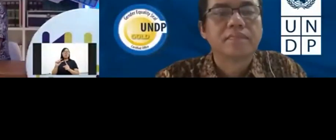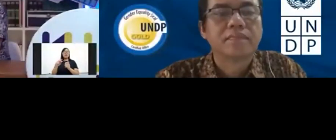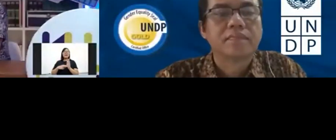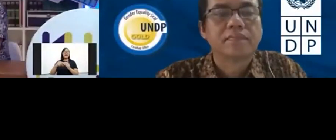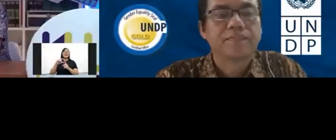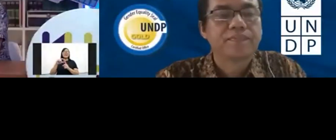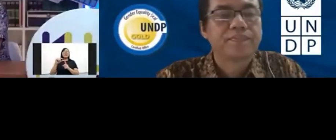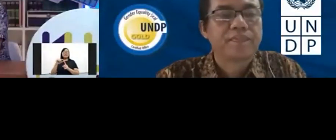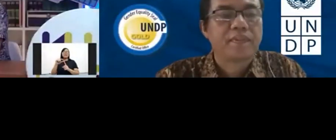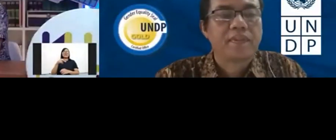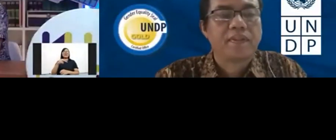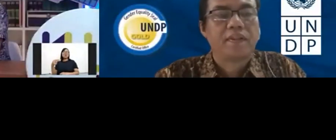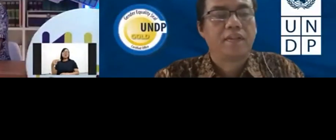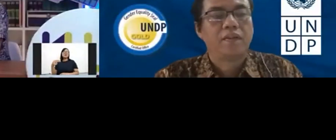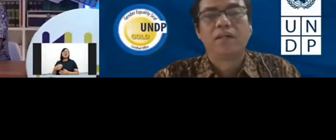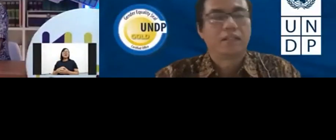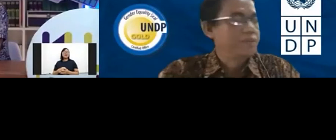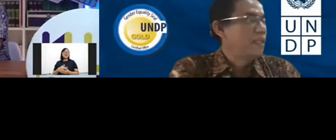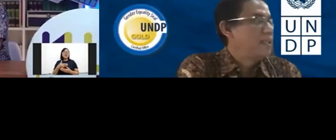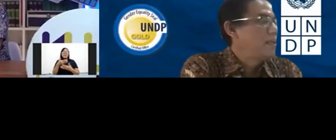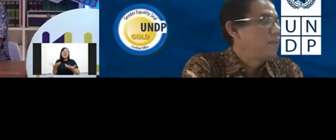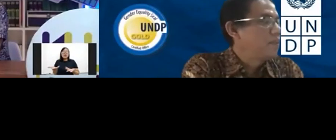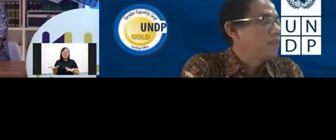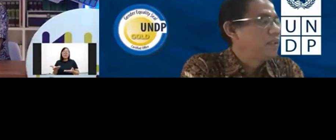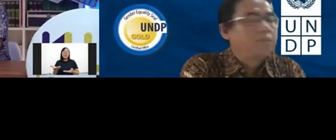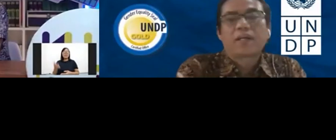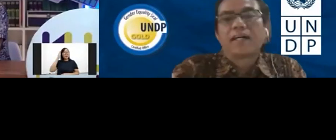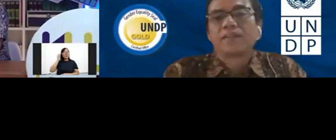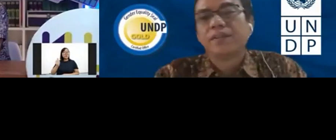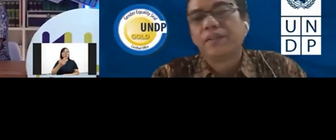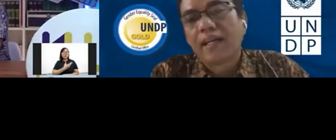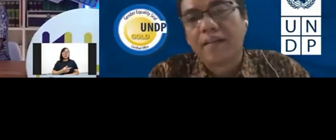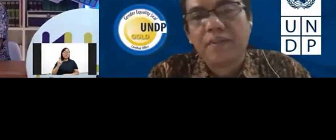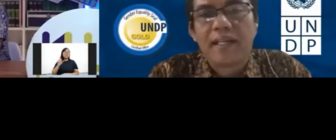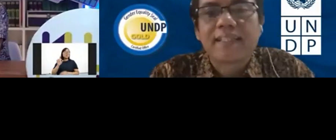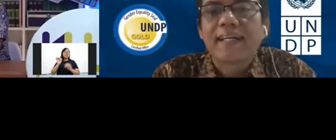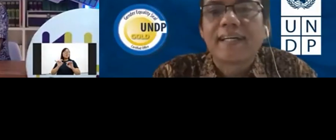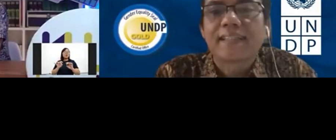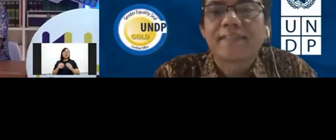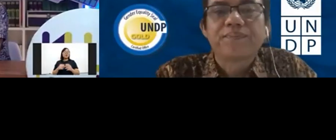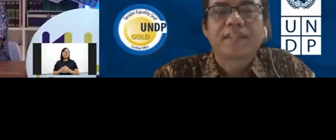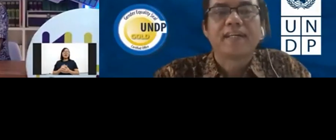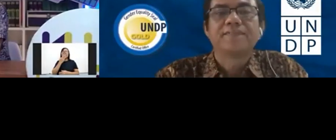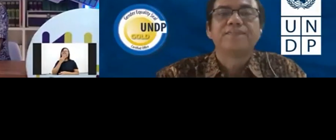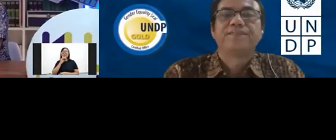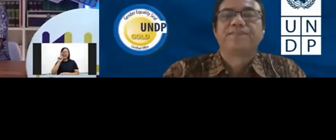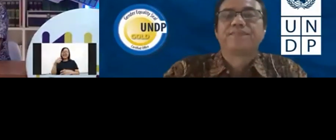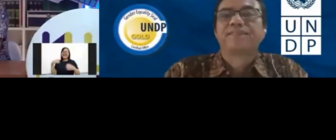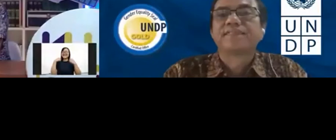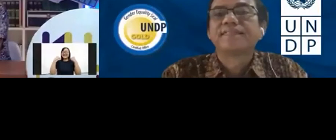level masih Wan Pa kabar Waalaikumsalam Warahmatullah Wabarakatuh Alhamdulillah sehat